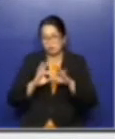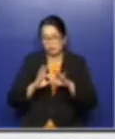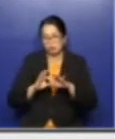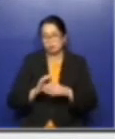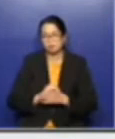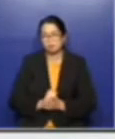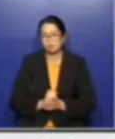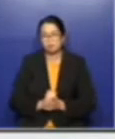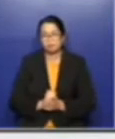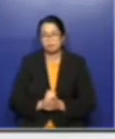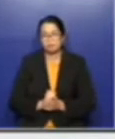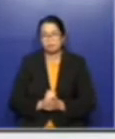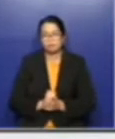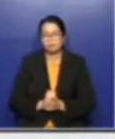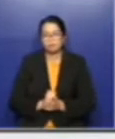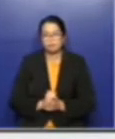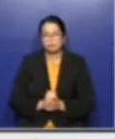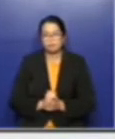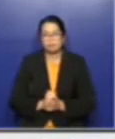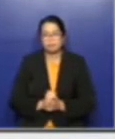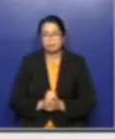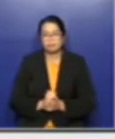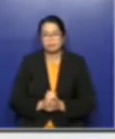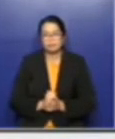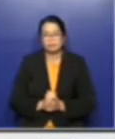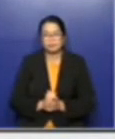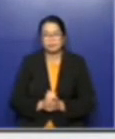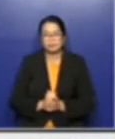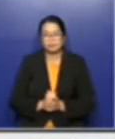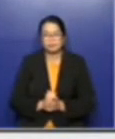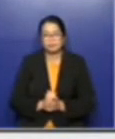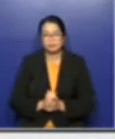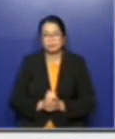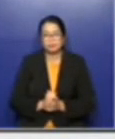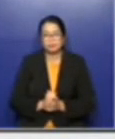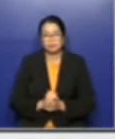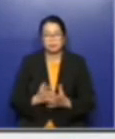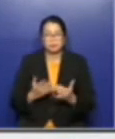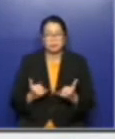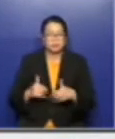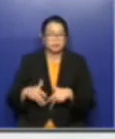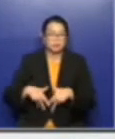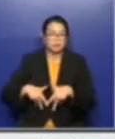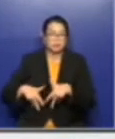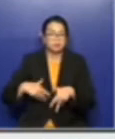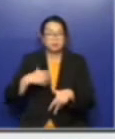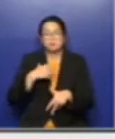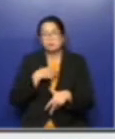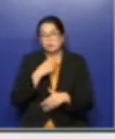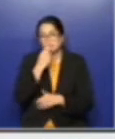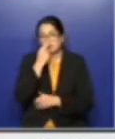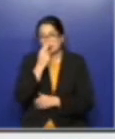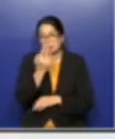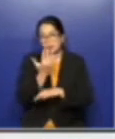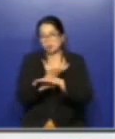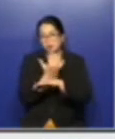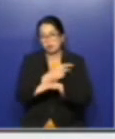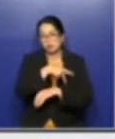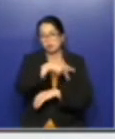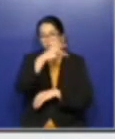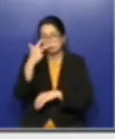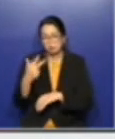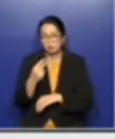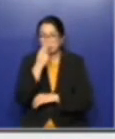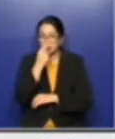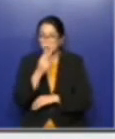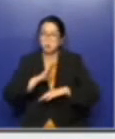ยิ่งดิฉันกราบเรียนให้ท่านประธานทราบว่าประชาชนอยากเห็นสื่อสาธารณะเป็นมื